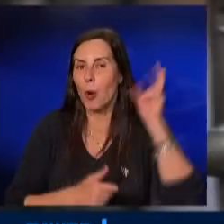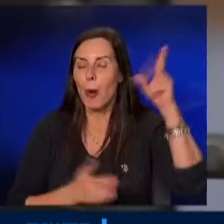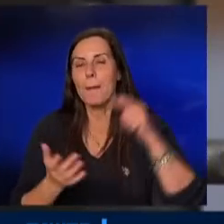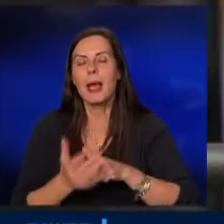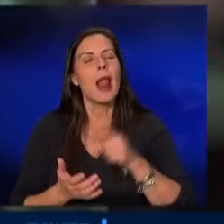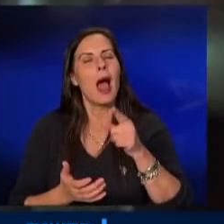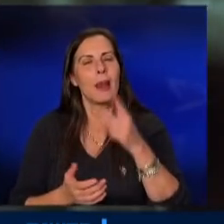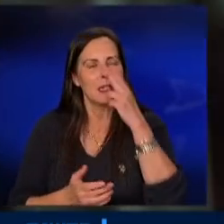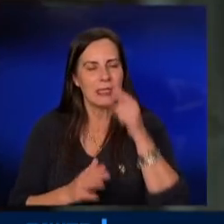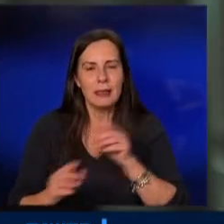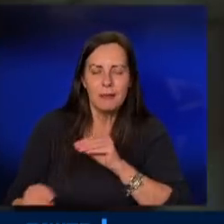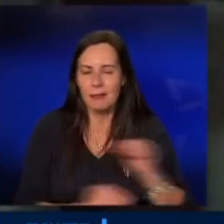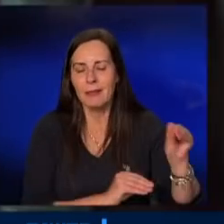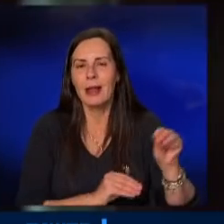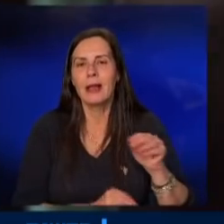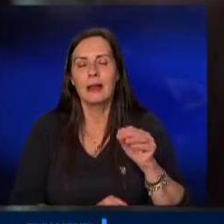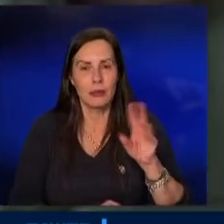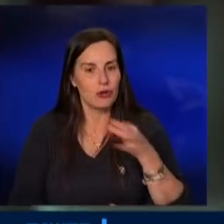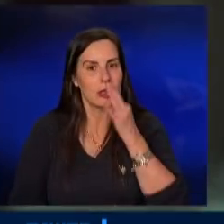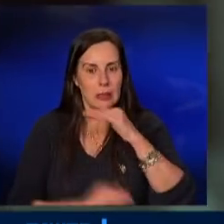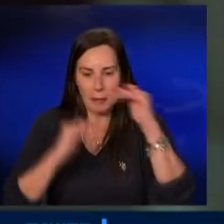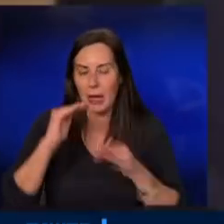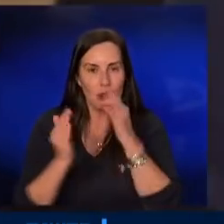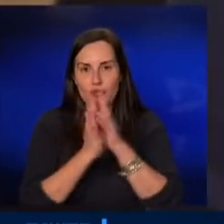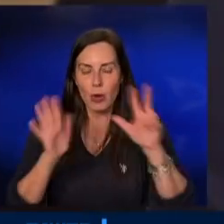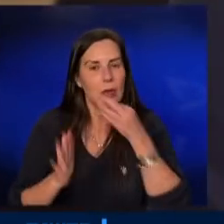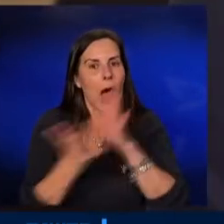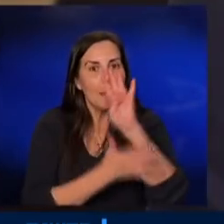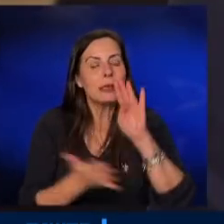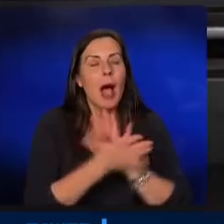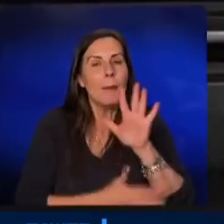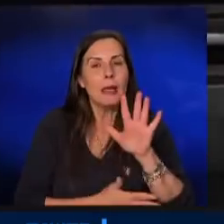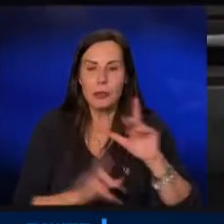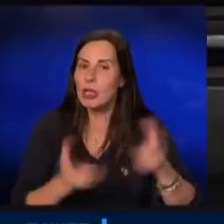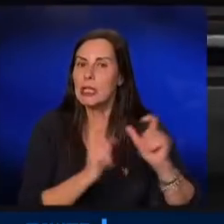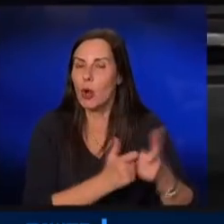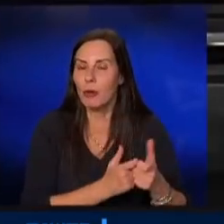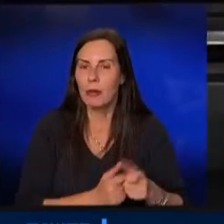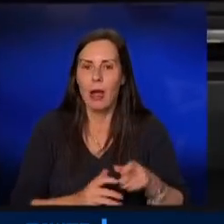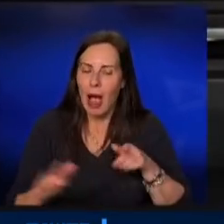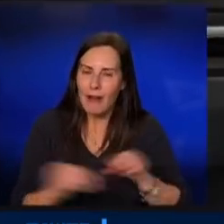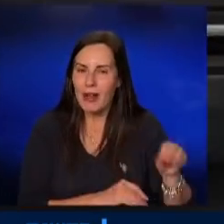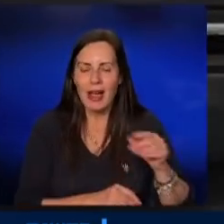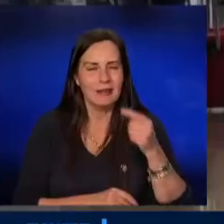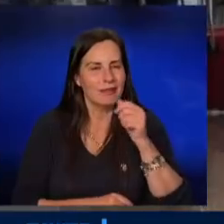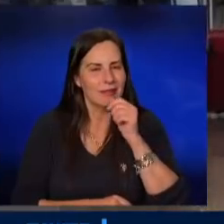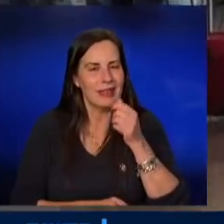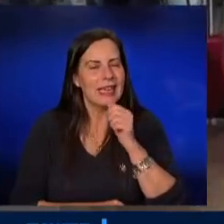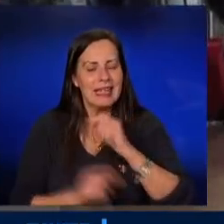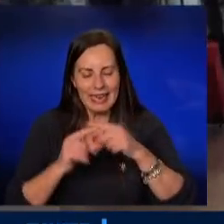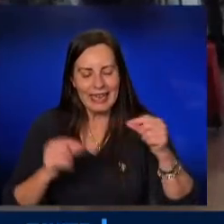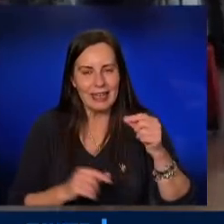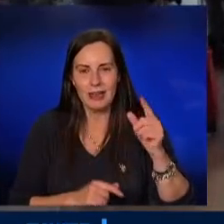בניסיון הברחת גת. יש גם קטינים, אפילו יש לנו גילאי 14-15 שנעצרו. הברחת גת לאירופה בידי צעירים